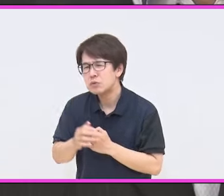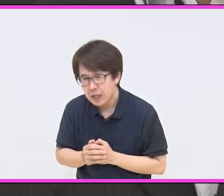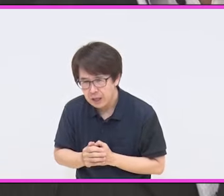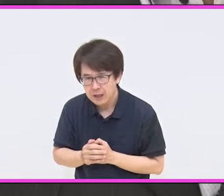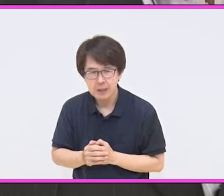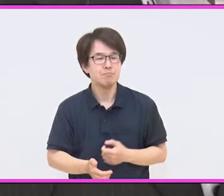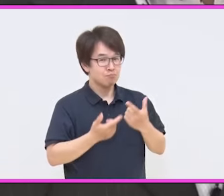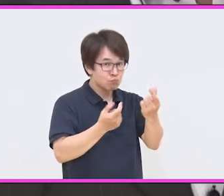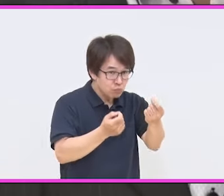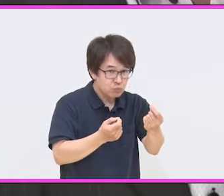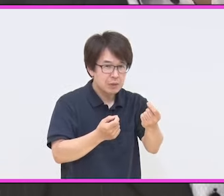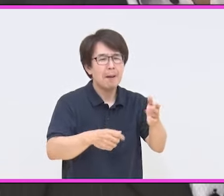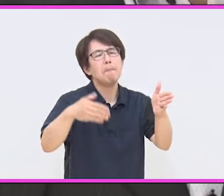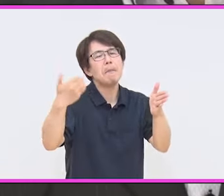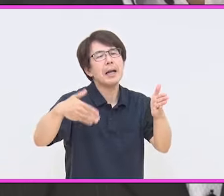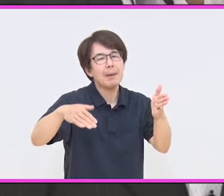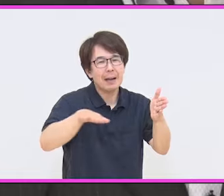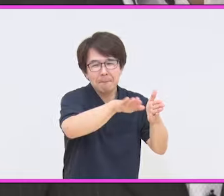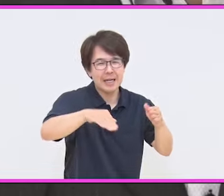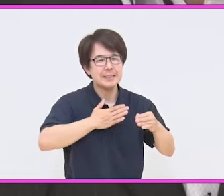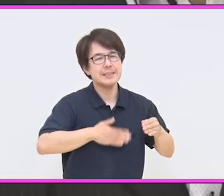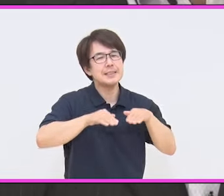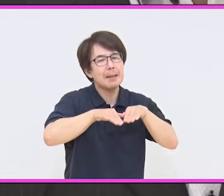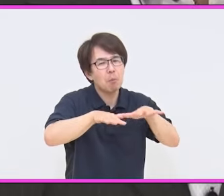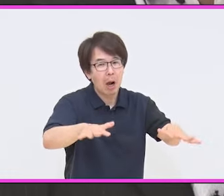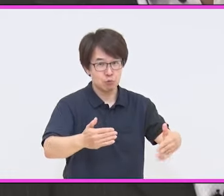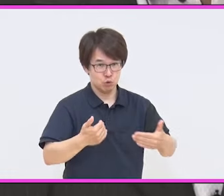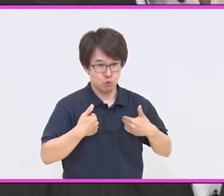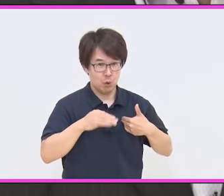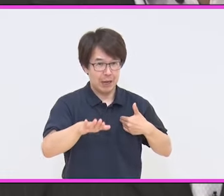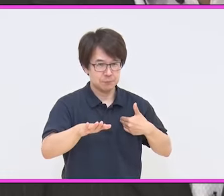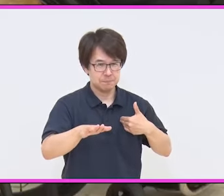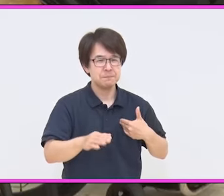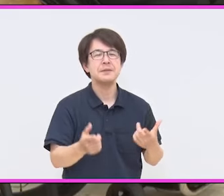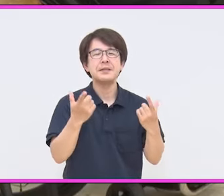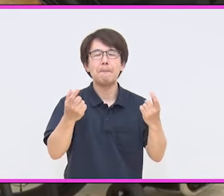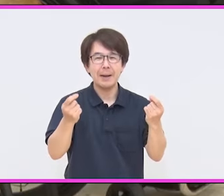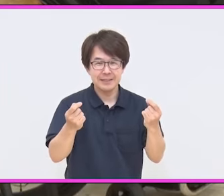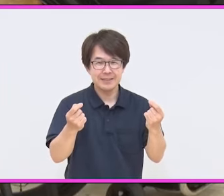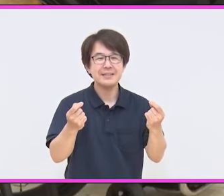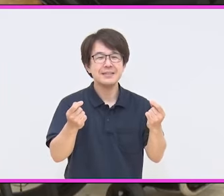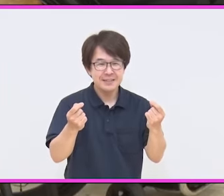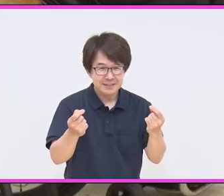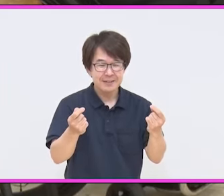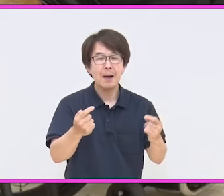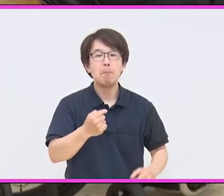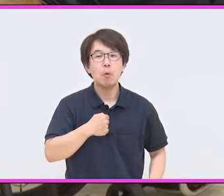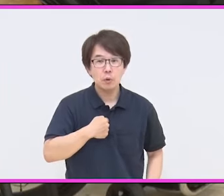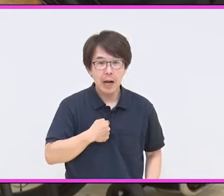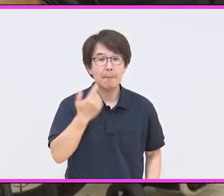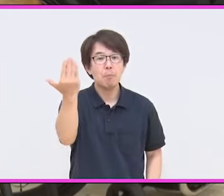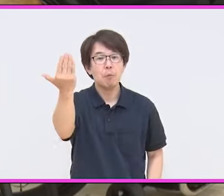事ですね。まずまだまだ知ってもらうことも必要だし、うん、やっぱり、うん、かなり僕が昔そ